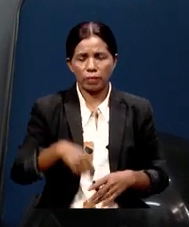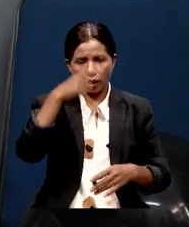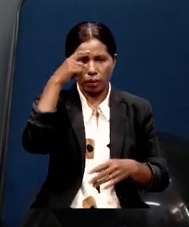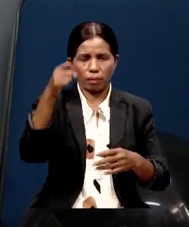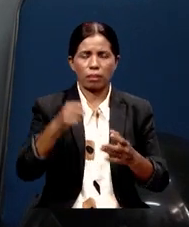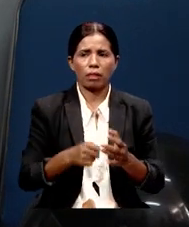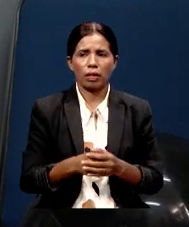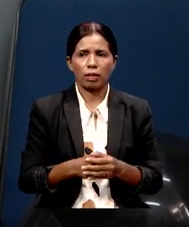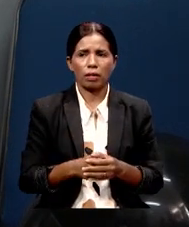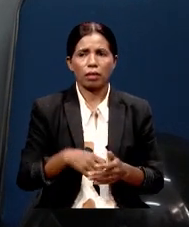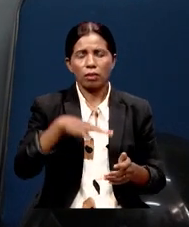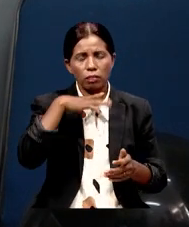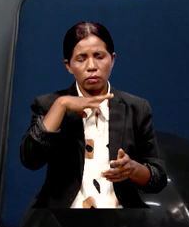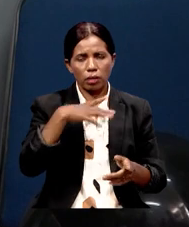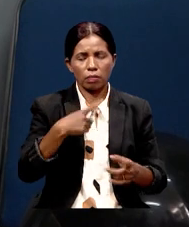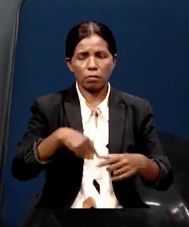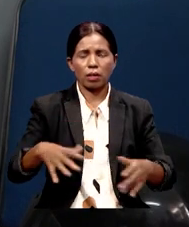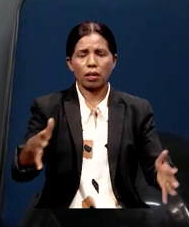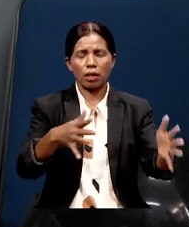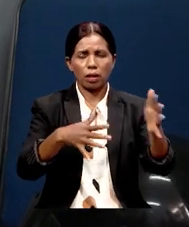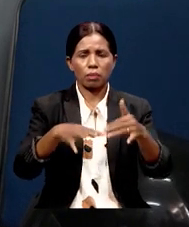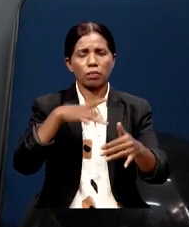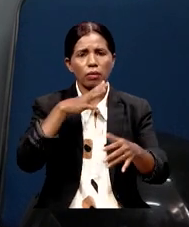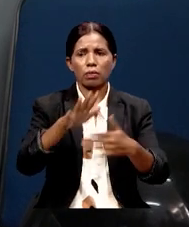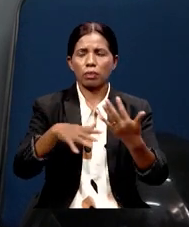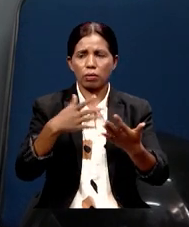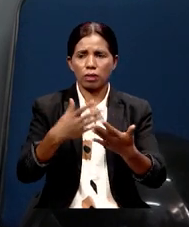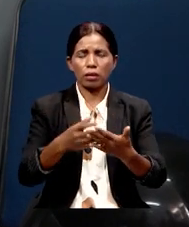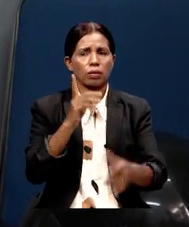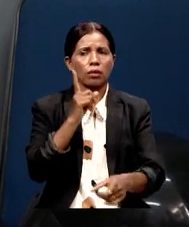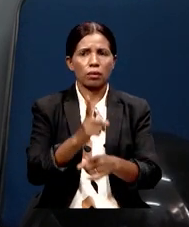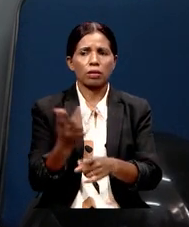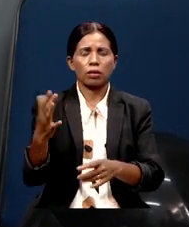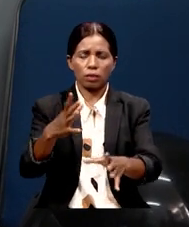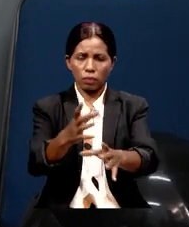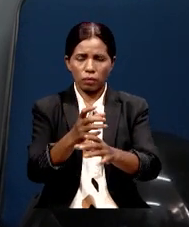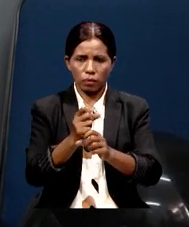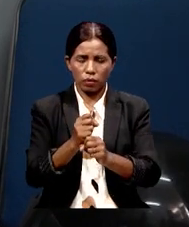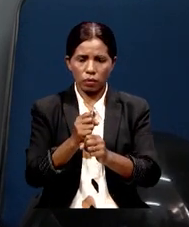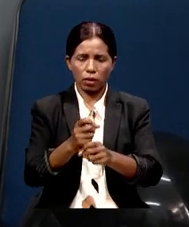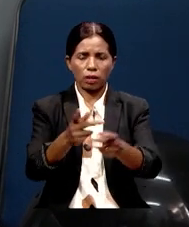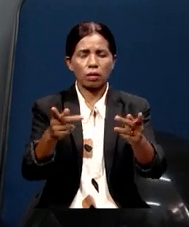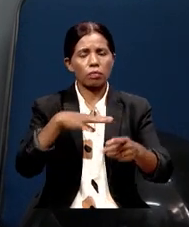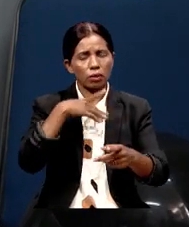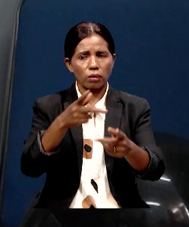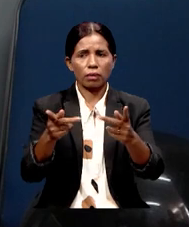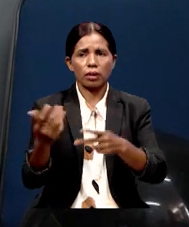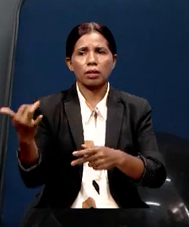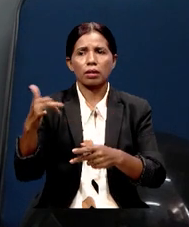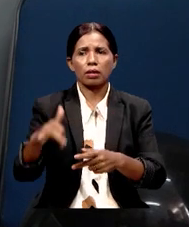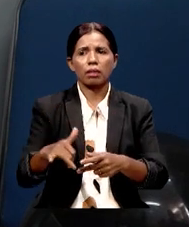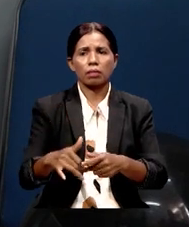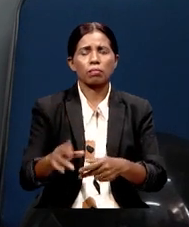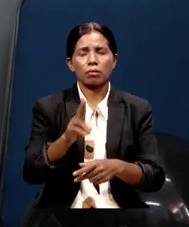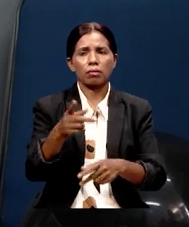maka sanemen tu kono bah halibur lisu hirak nene. Lolos ni sira tengke foti lisu nih lisu fatin. Mai sira tengke aranza fali